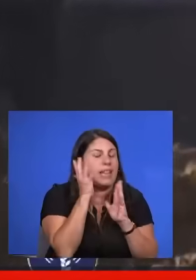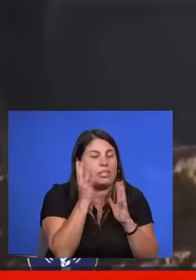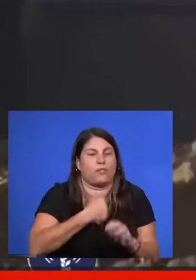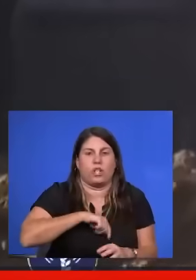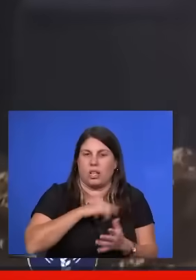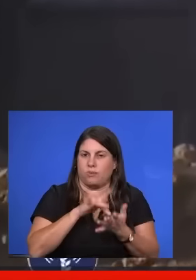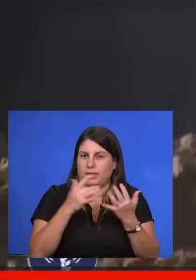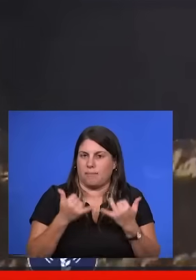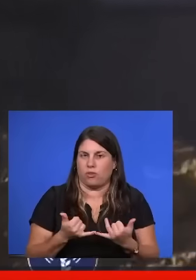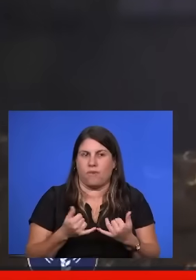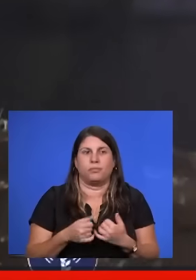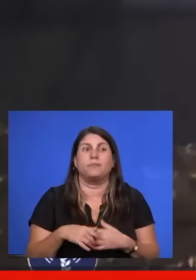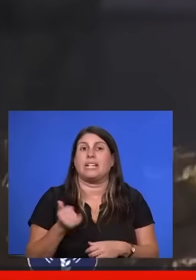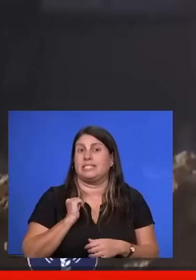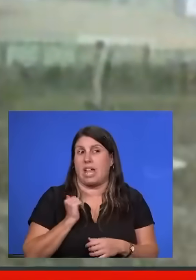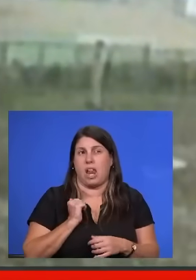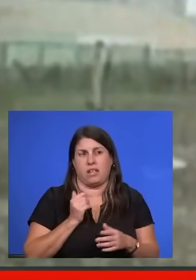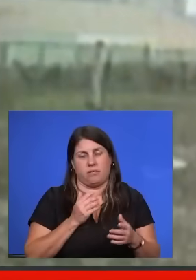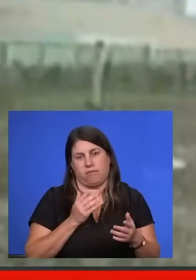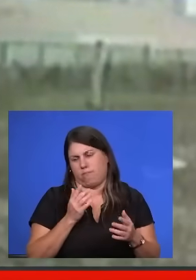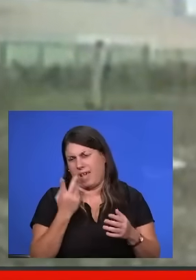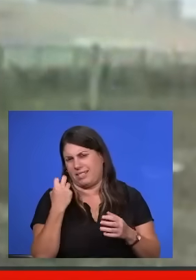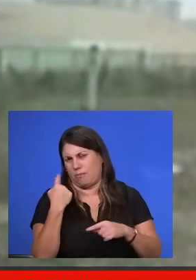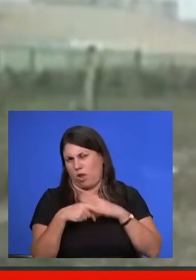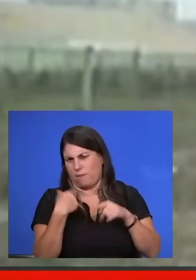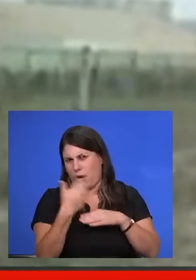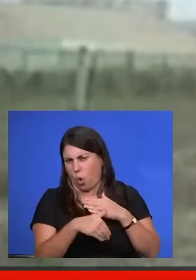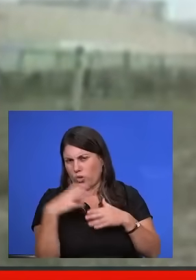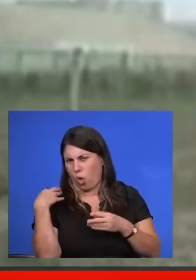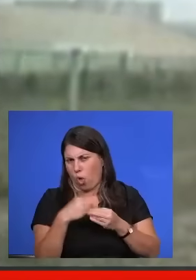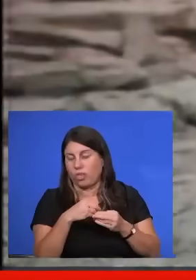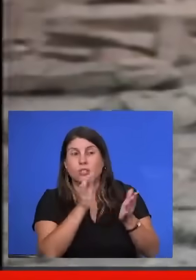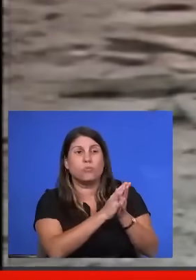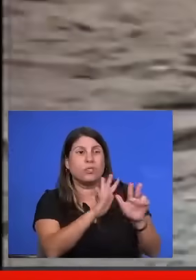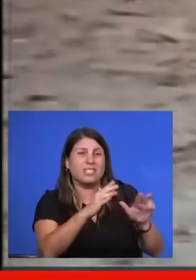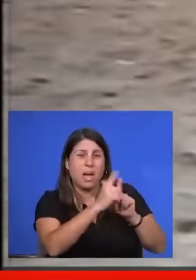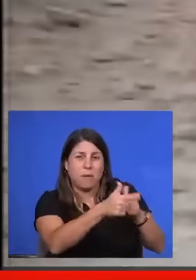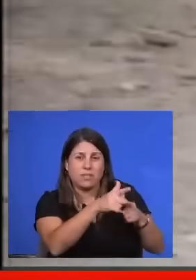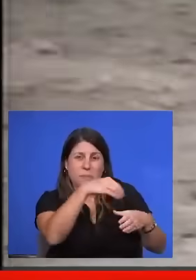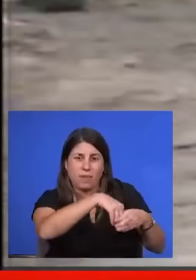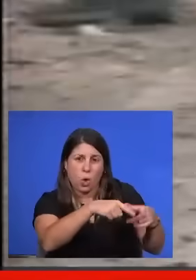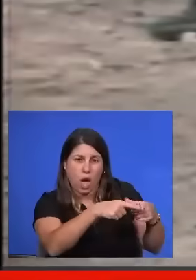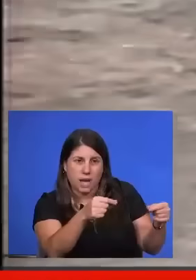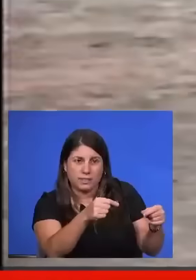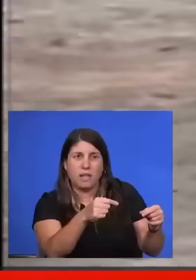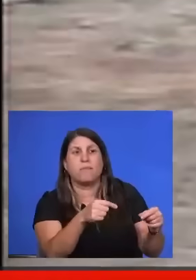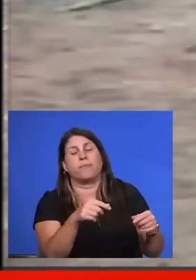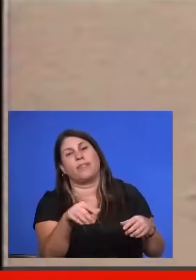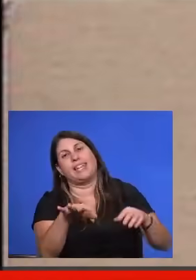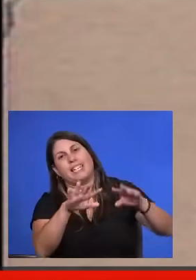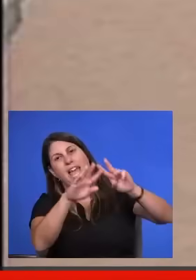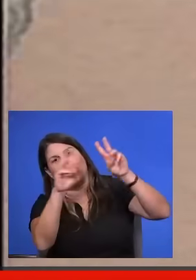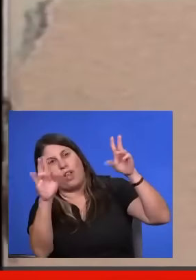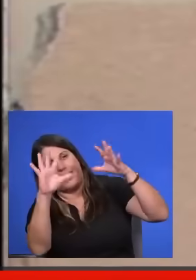צה"ל יצא ב-20 השנים האחרונות ל-18 מבצעים בעזה. מקשת בענן, דרך עץ דרומי, גשמי